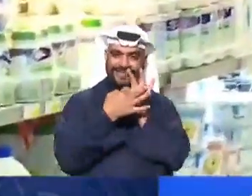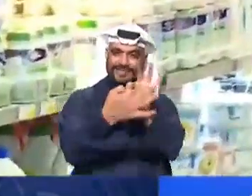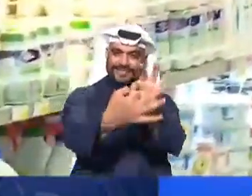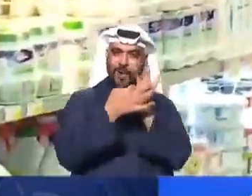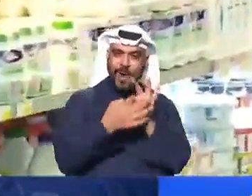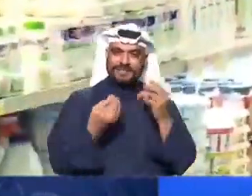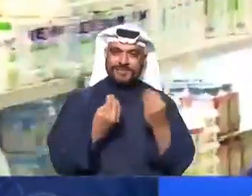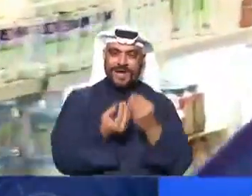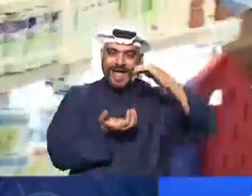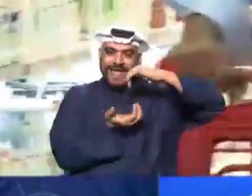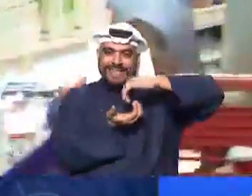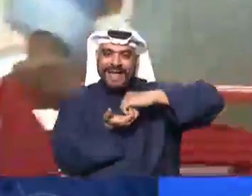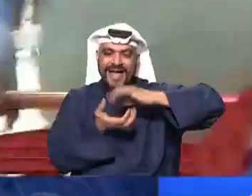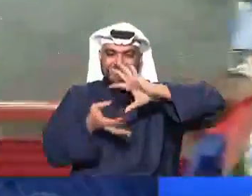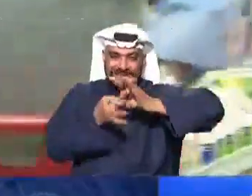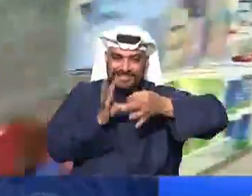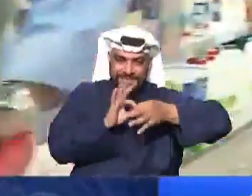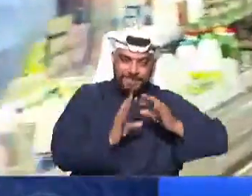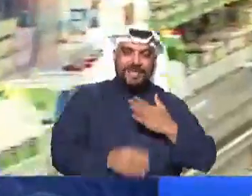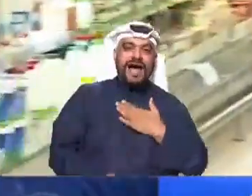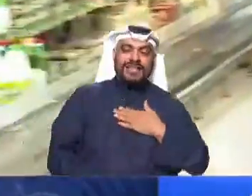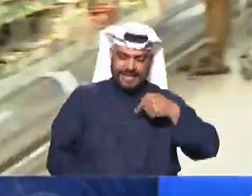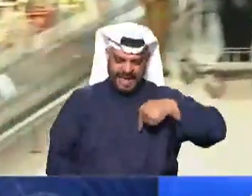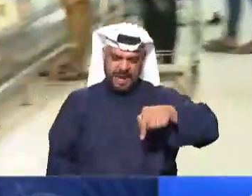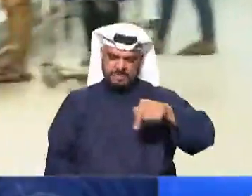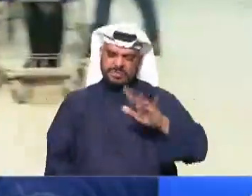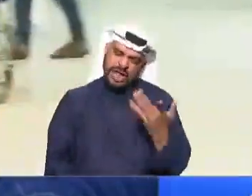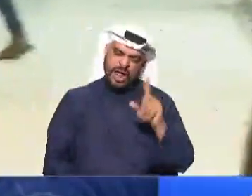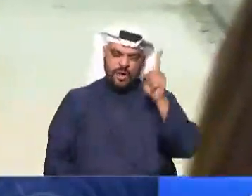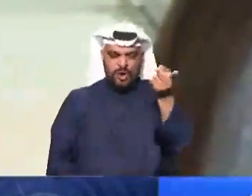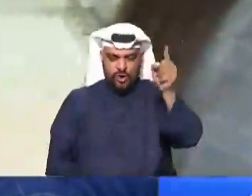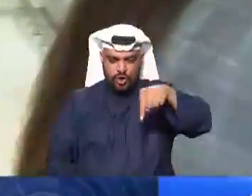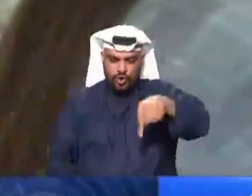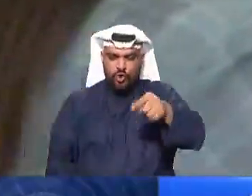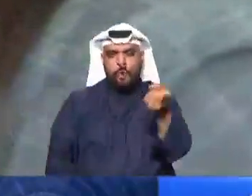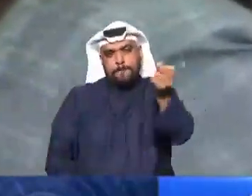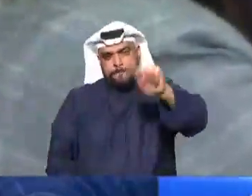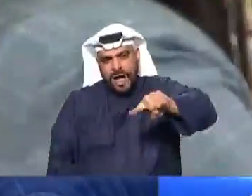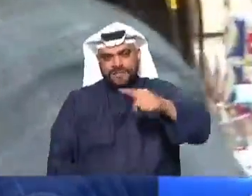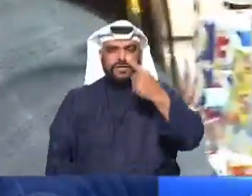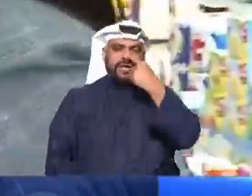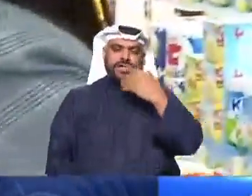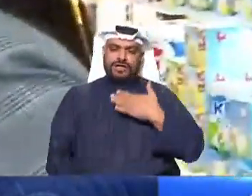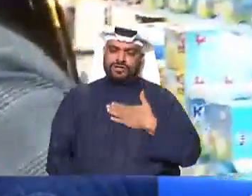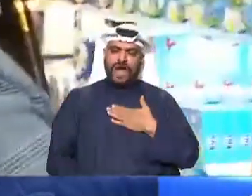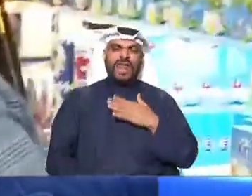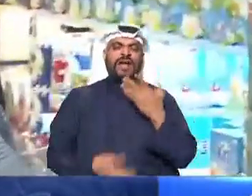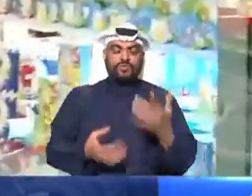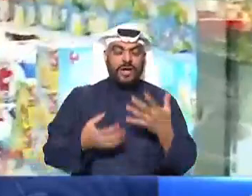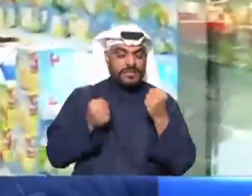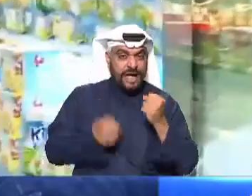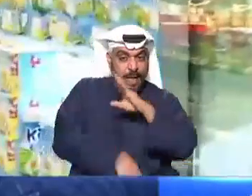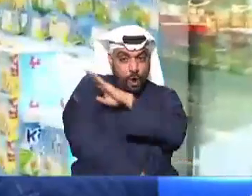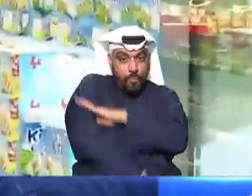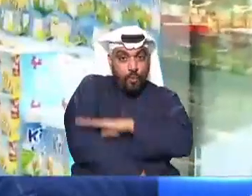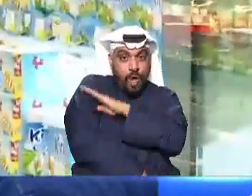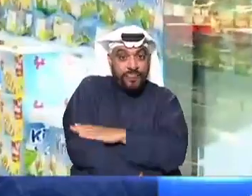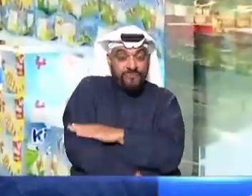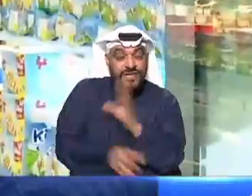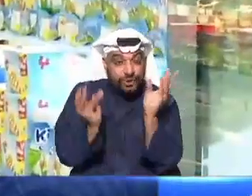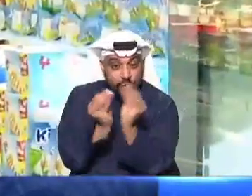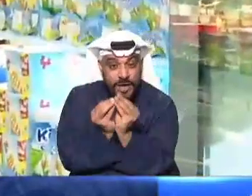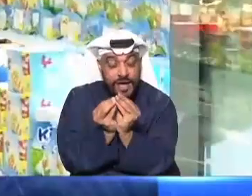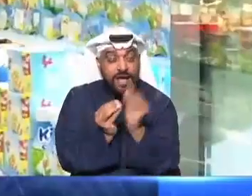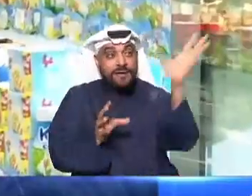بالجمعيات بينها وبين بعض، أي جمعية يصير عندها قصور أو قصور من الموظفين أو من